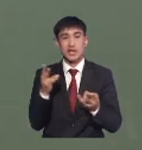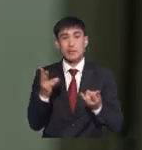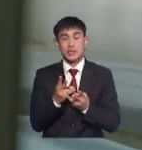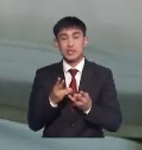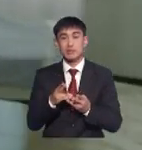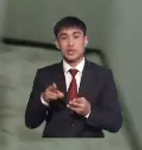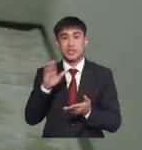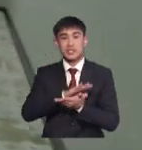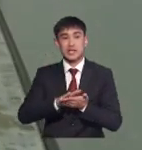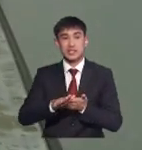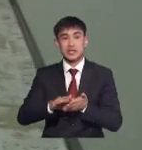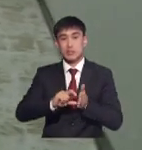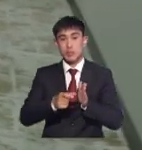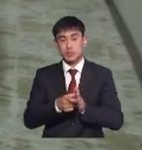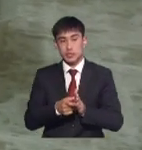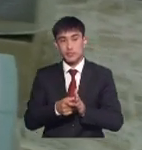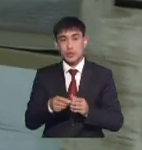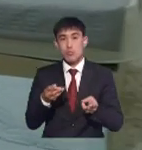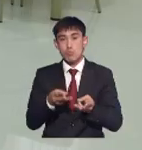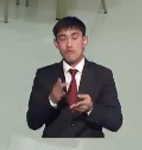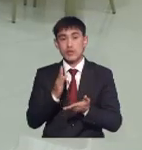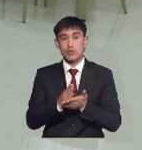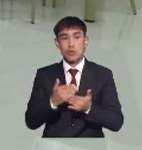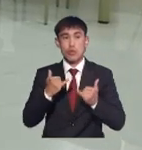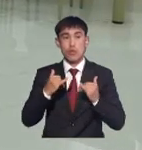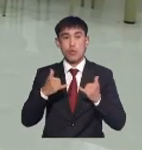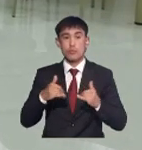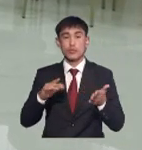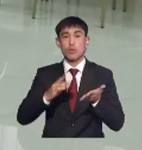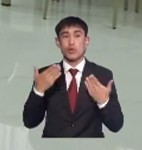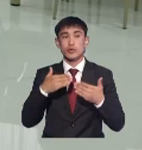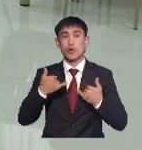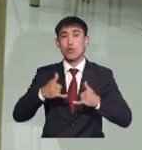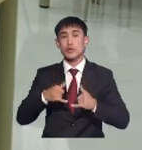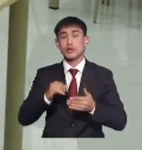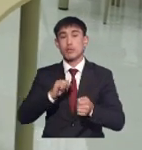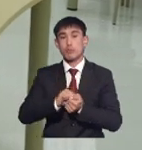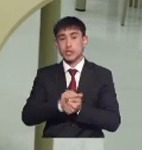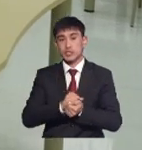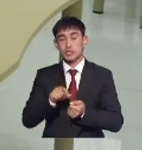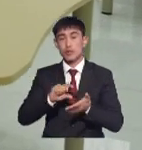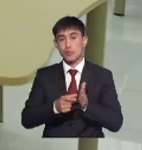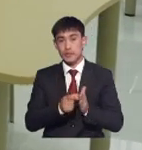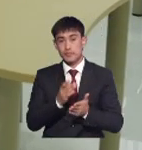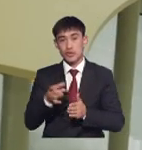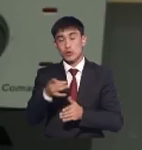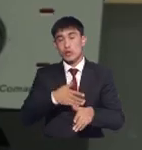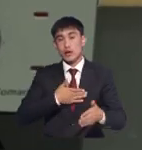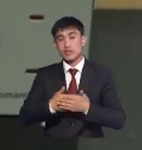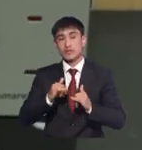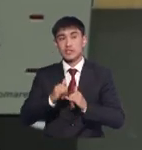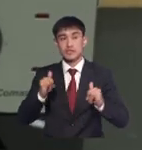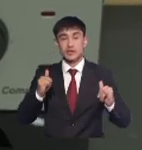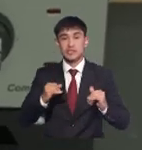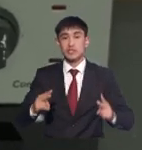необходимые санитарно-бытовые помещения, буфеты, комнаты отдыха, кухни и прачечные. В целом в этом году в регионе активно